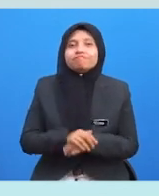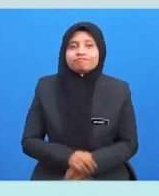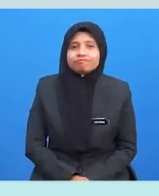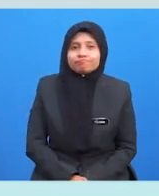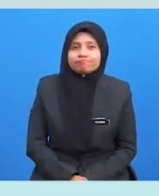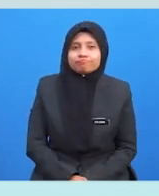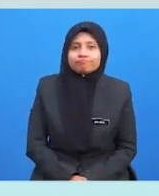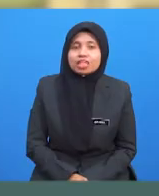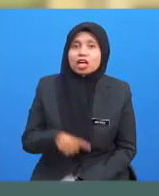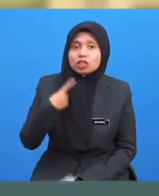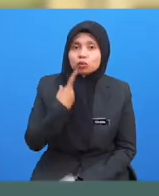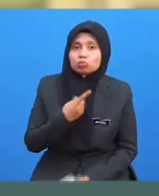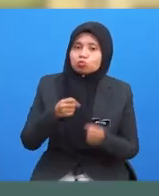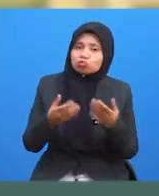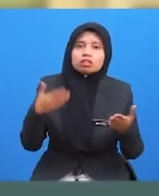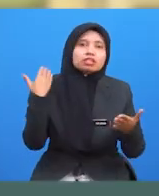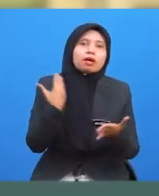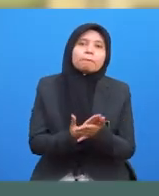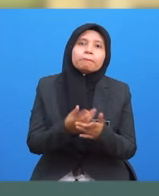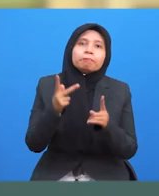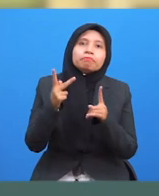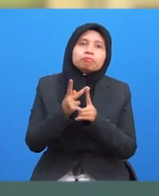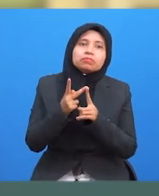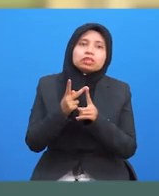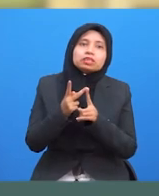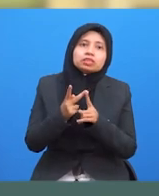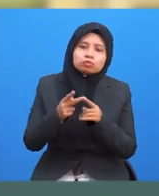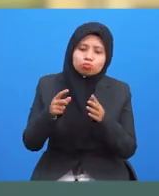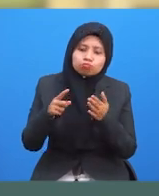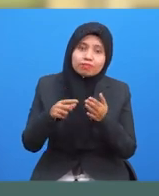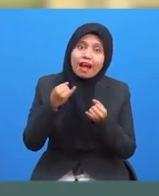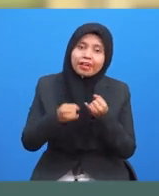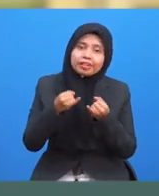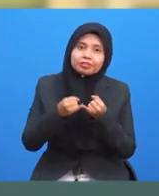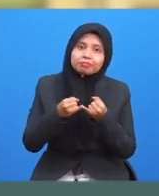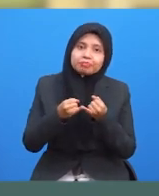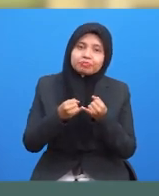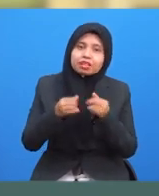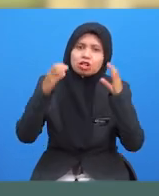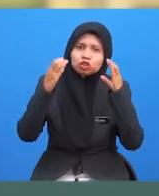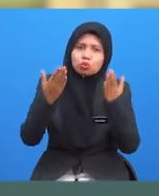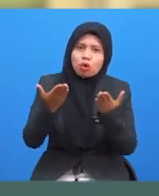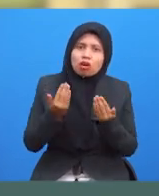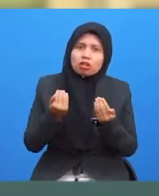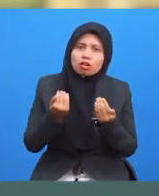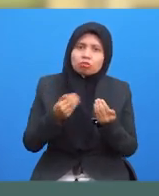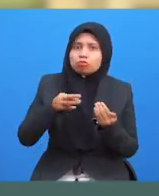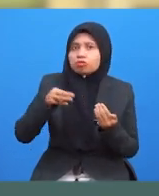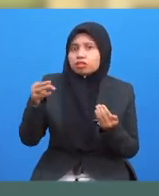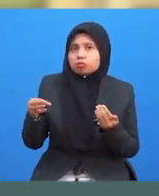murid-murid? Kita sudah sampai kepada penghujung rancangan. Cikgu